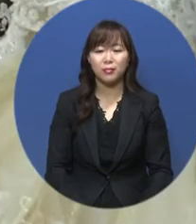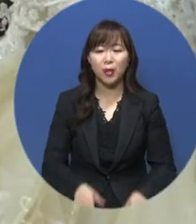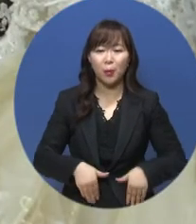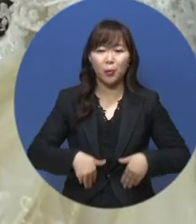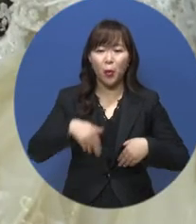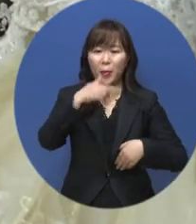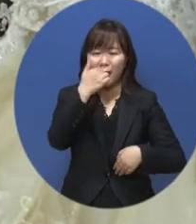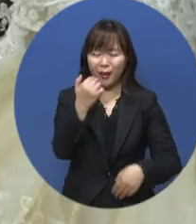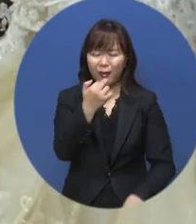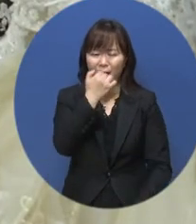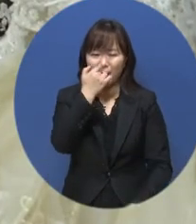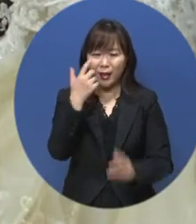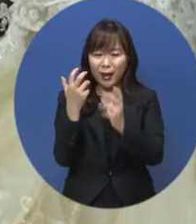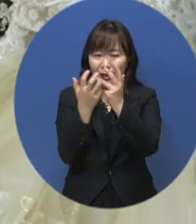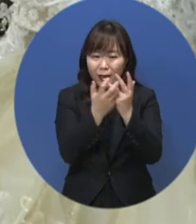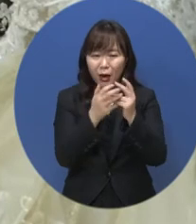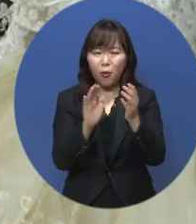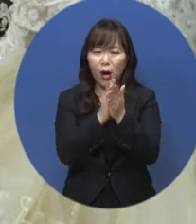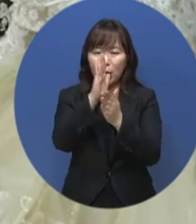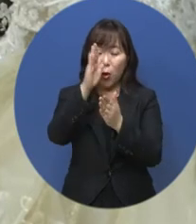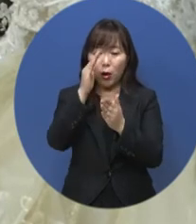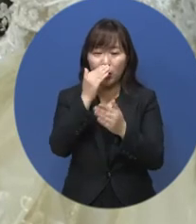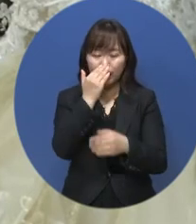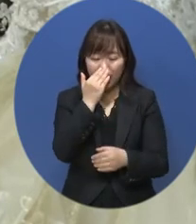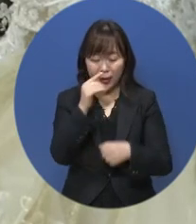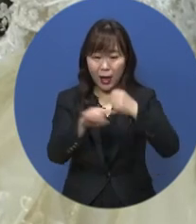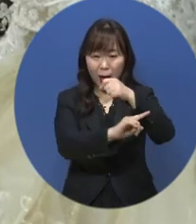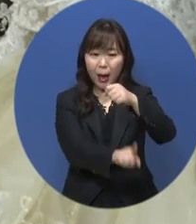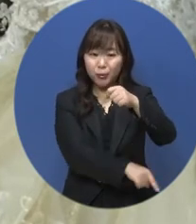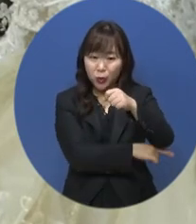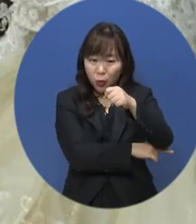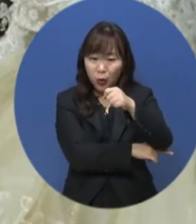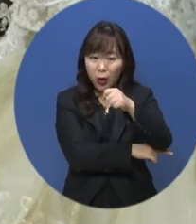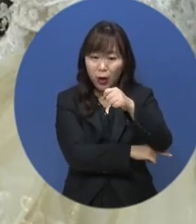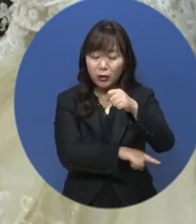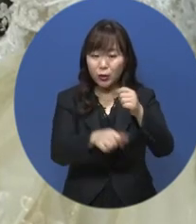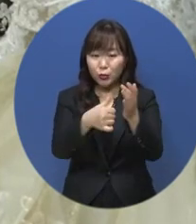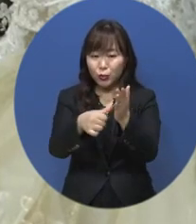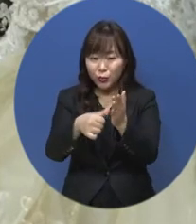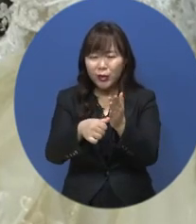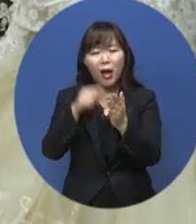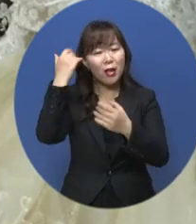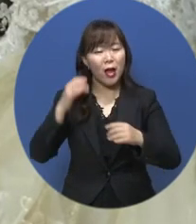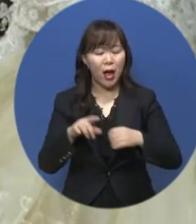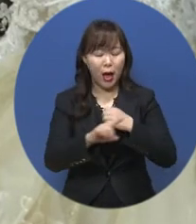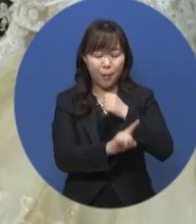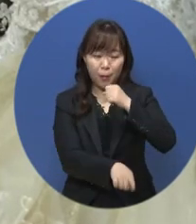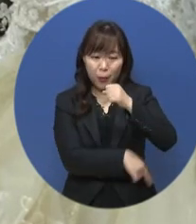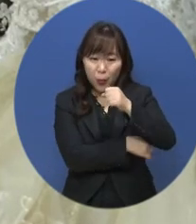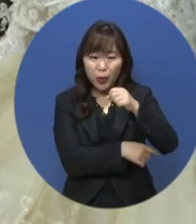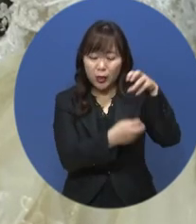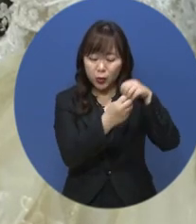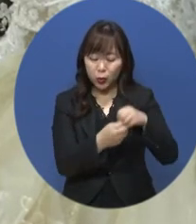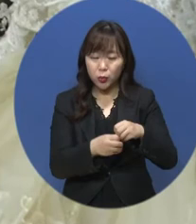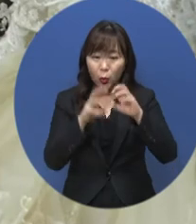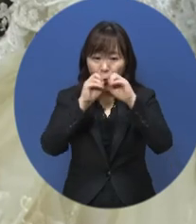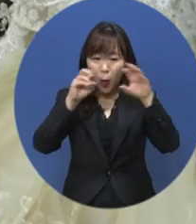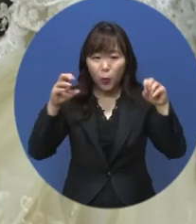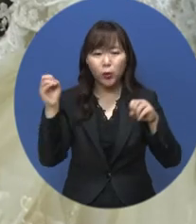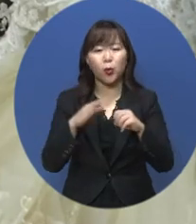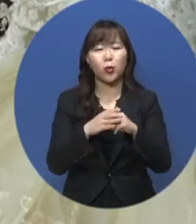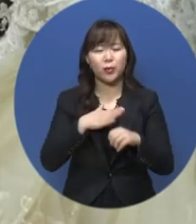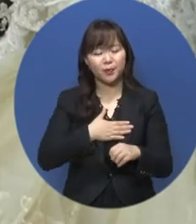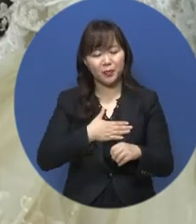봄의 향기를 가득 담은 화려하고 단아한 한복과 규방 소품 등은 한복의 전통성을 알리고